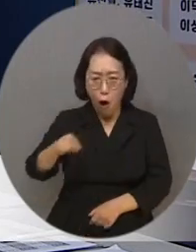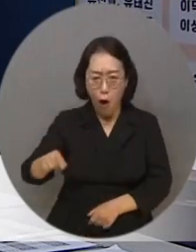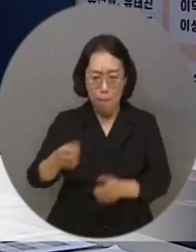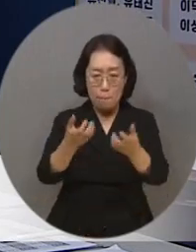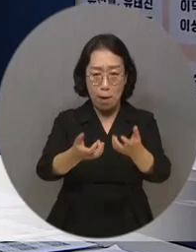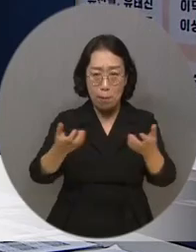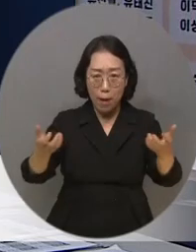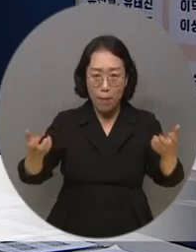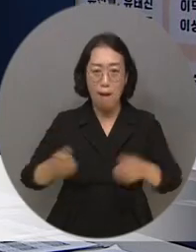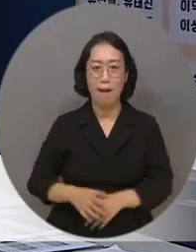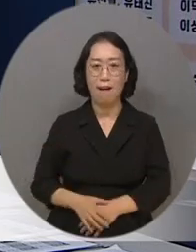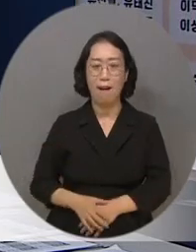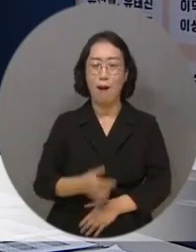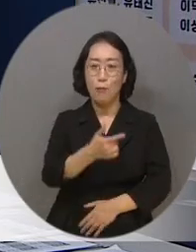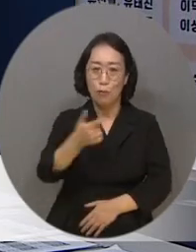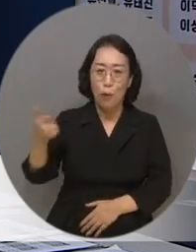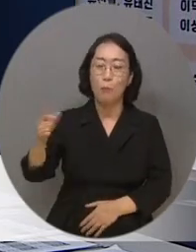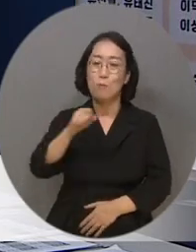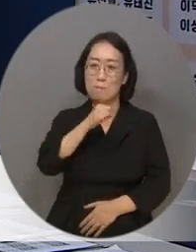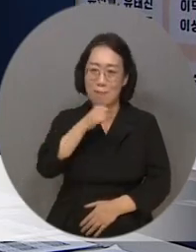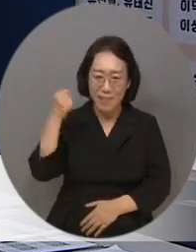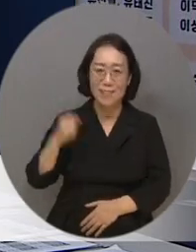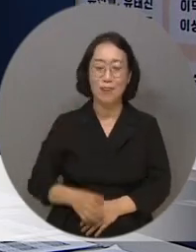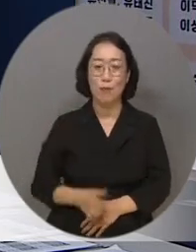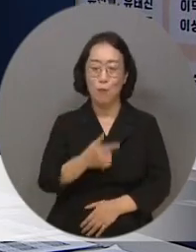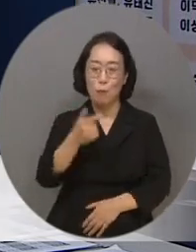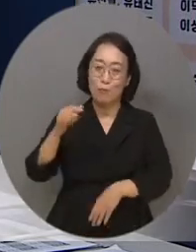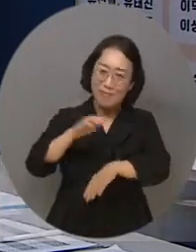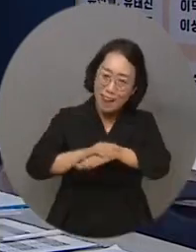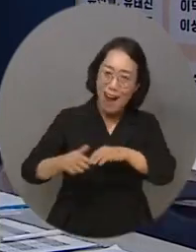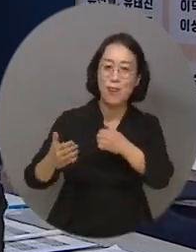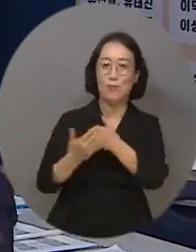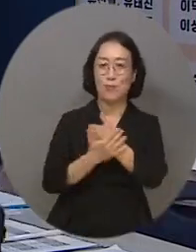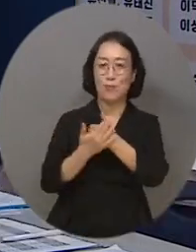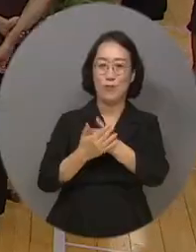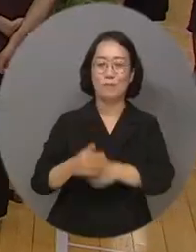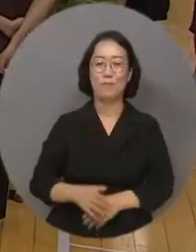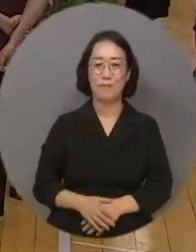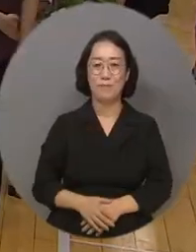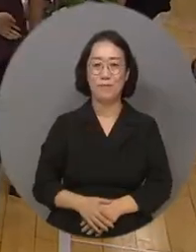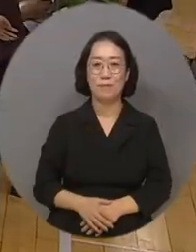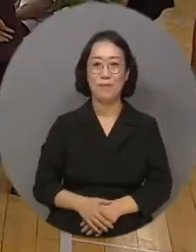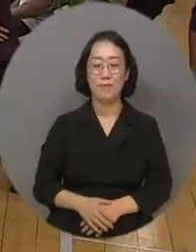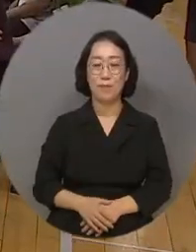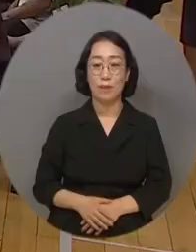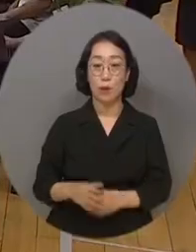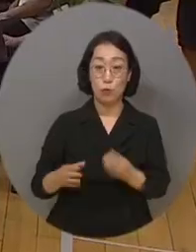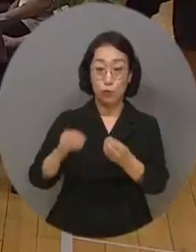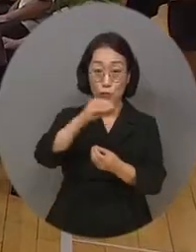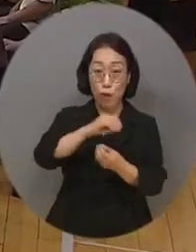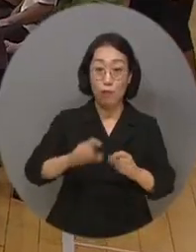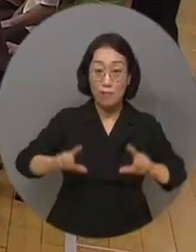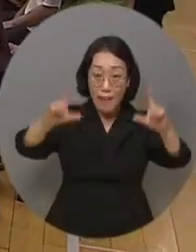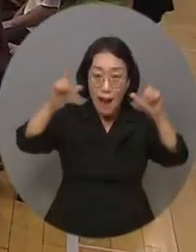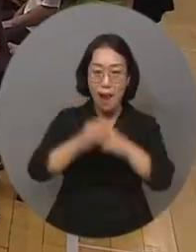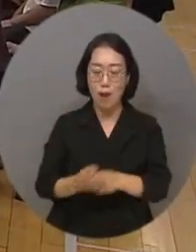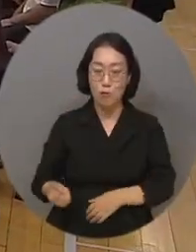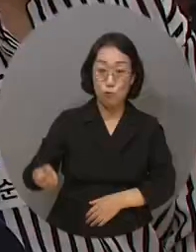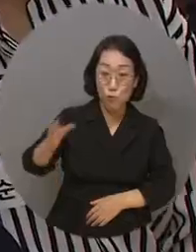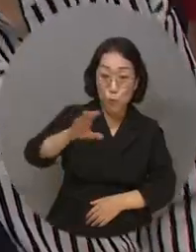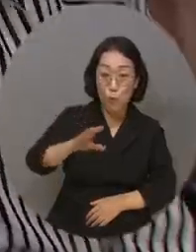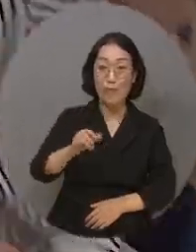떡도 나오고 너무 맛있어요 너무 잘 나왔어요 추석에 빠질 수 없는